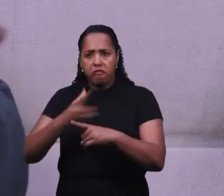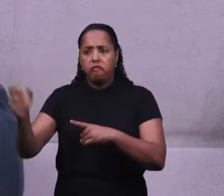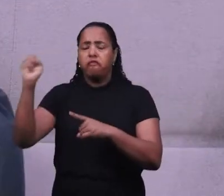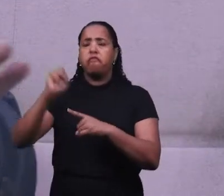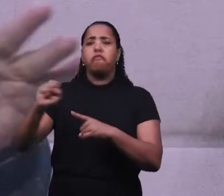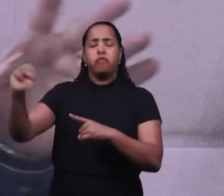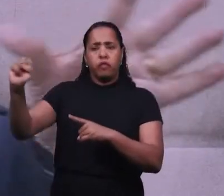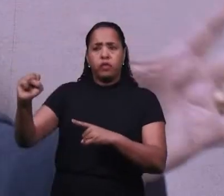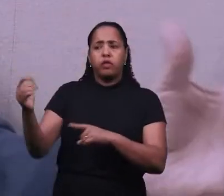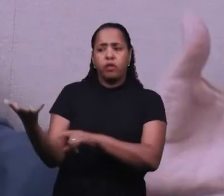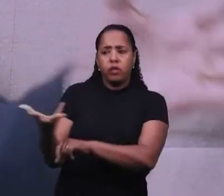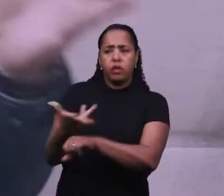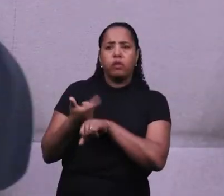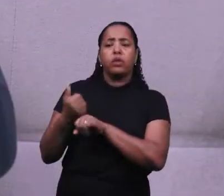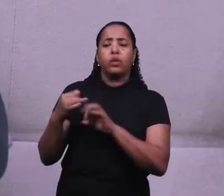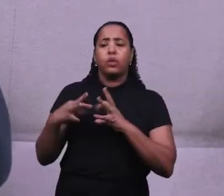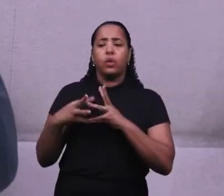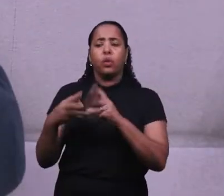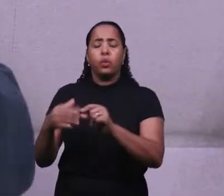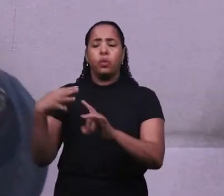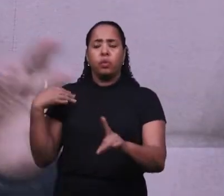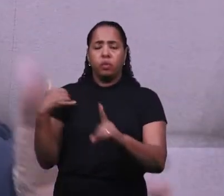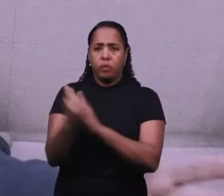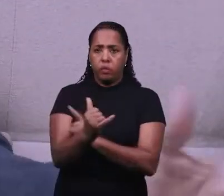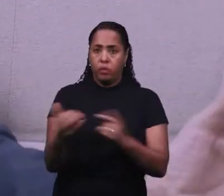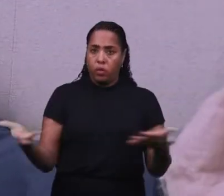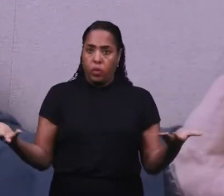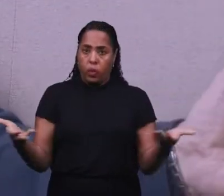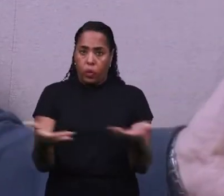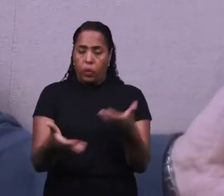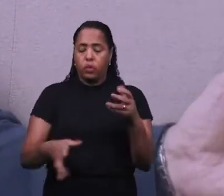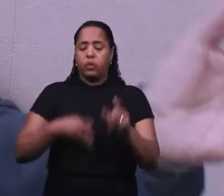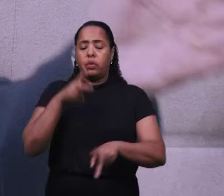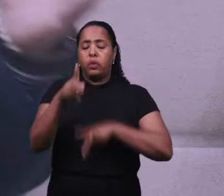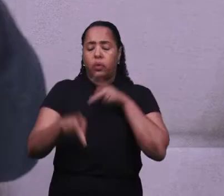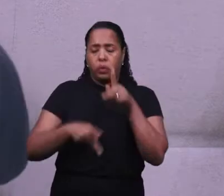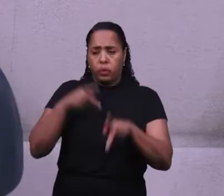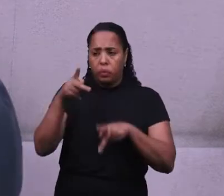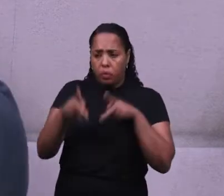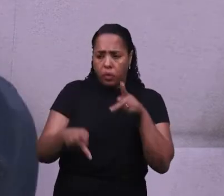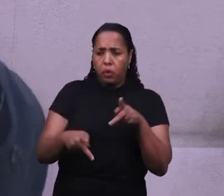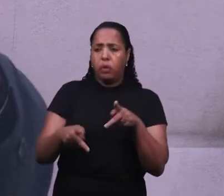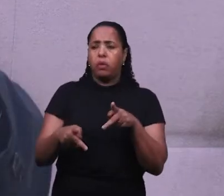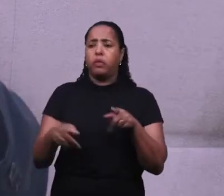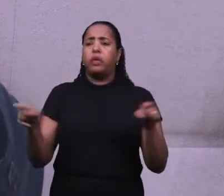ses victoires et conquêtes, toutes prophétiques. Et aujourd'hui,